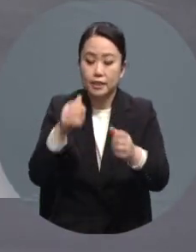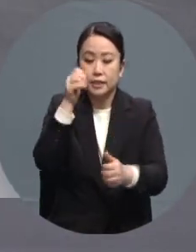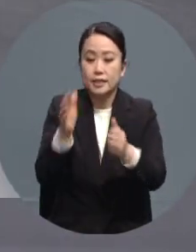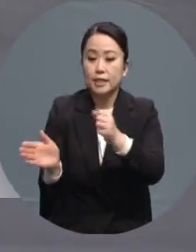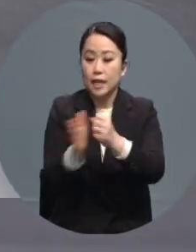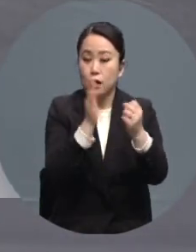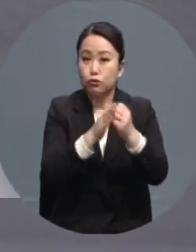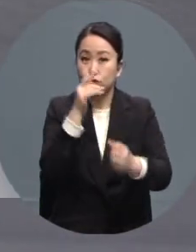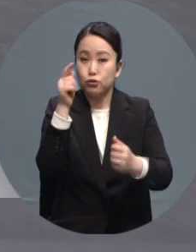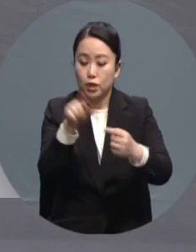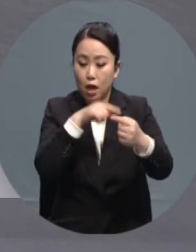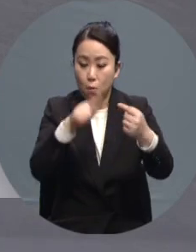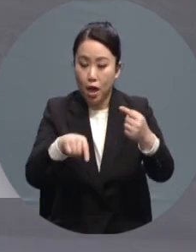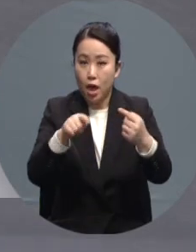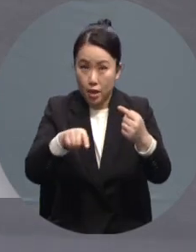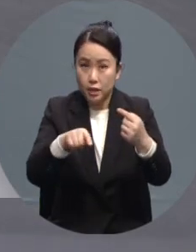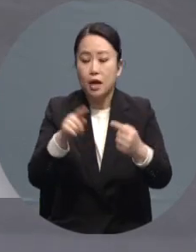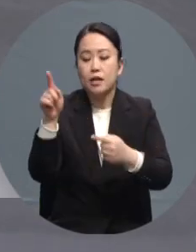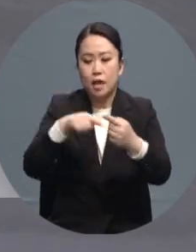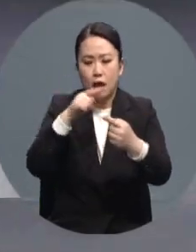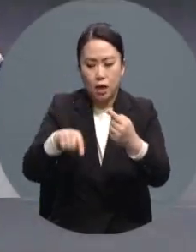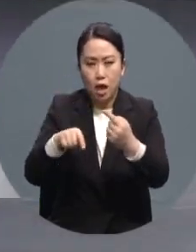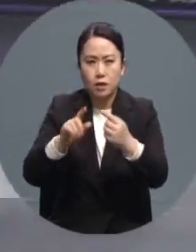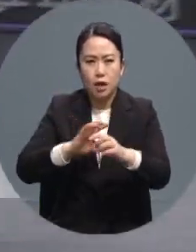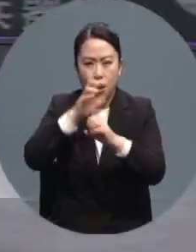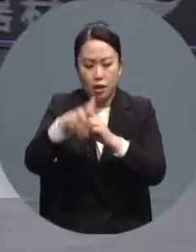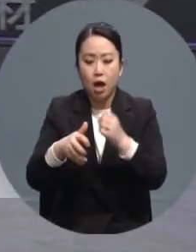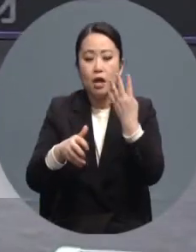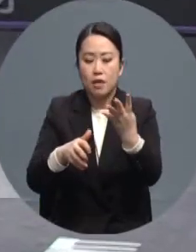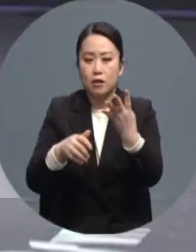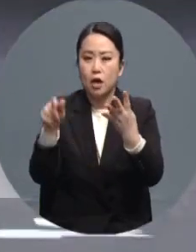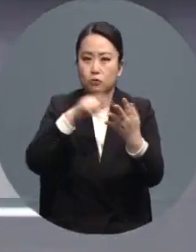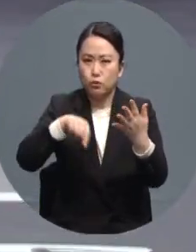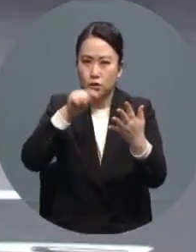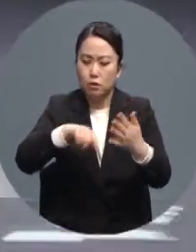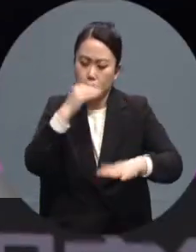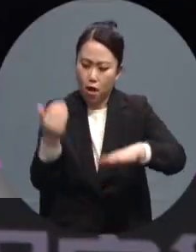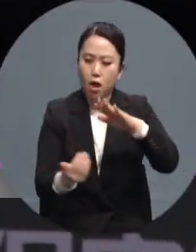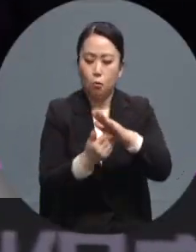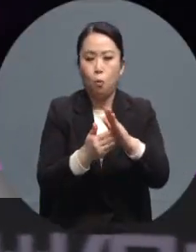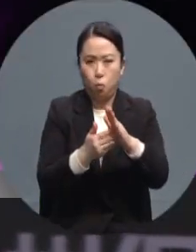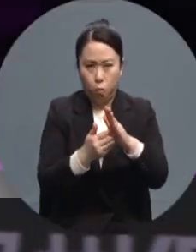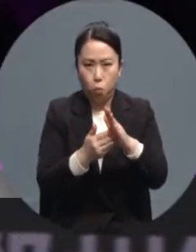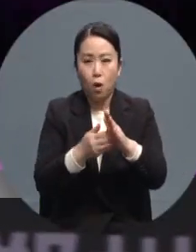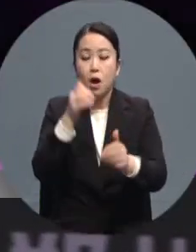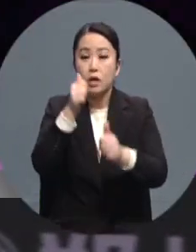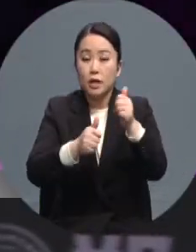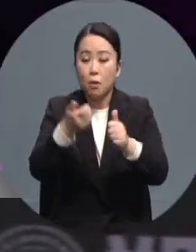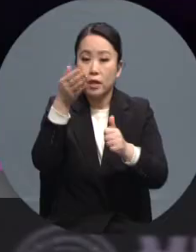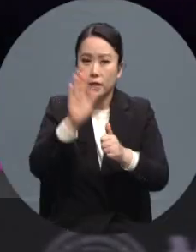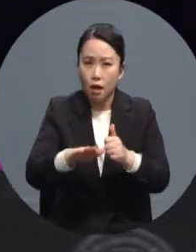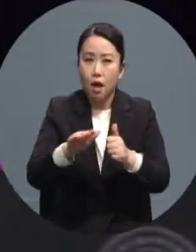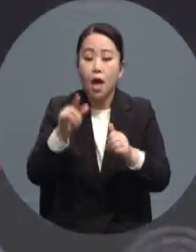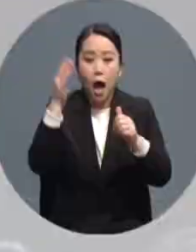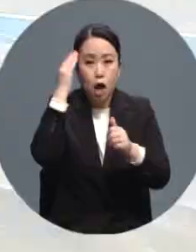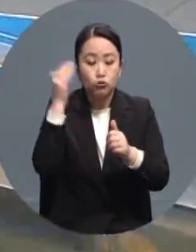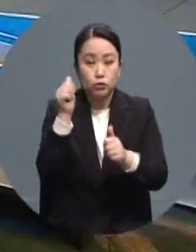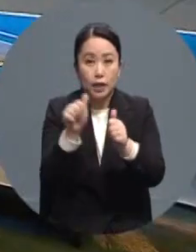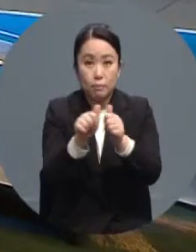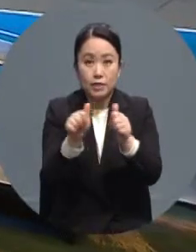세계 탁구대회 4개 시리즈 가운데서도 최상위 대회로 한국 남자 탁구가 4강에 진출하기는 이번이 처음입니다.